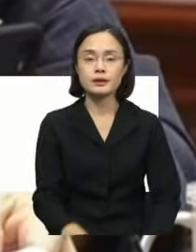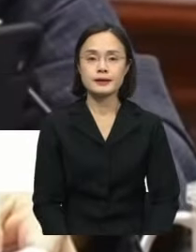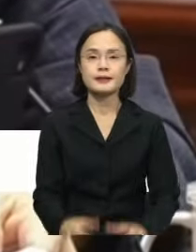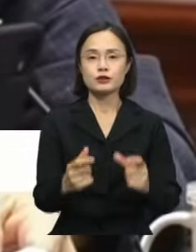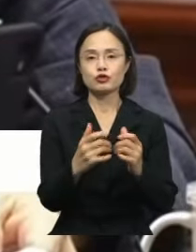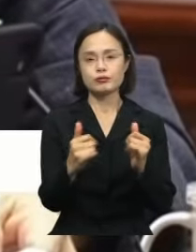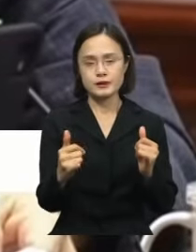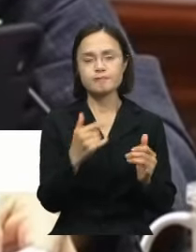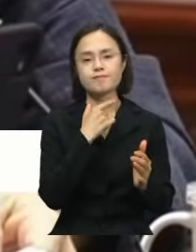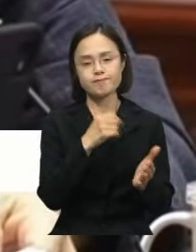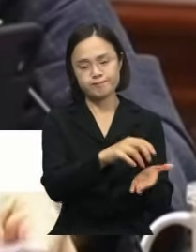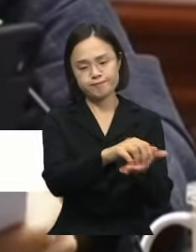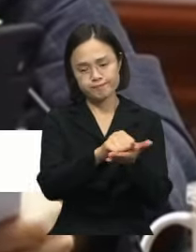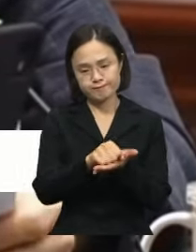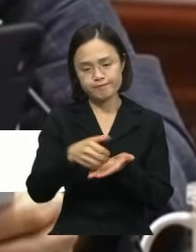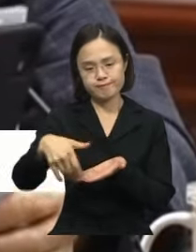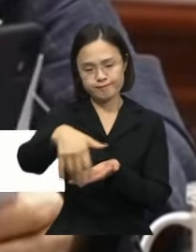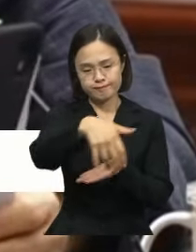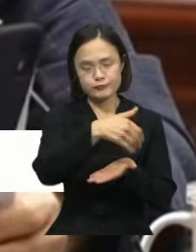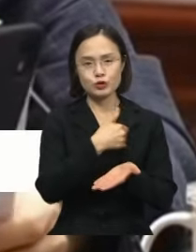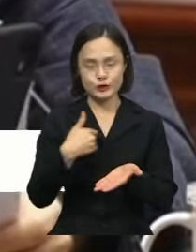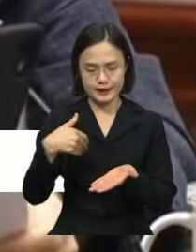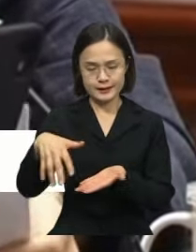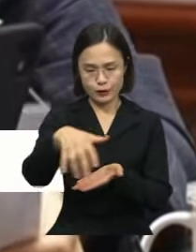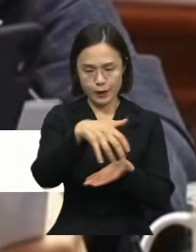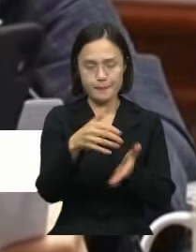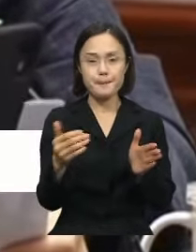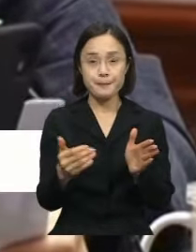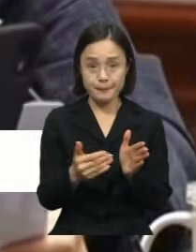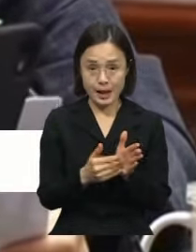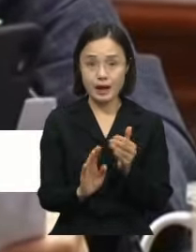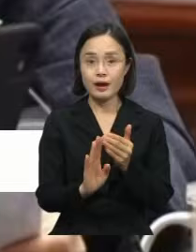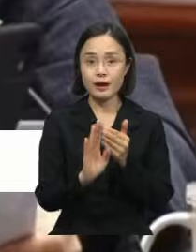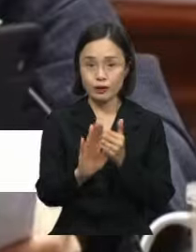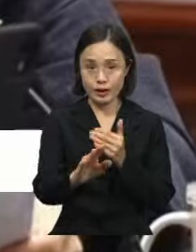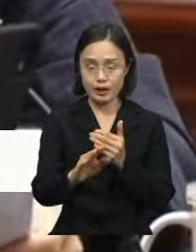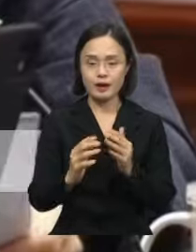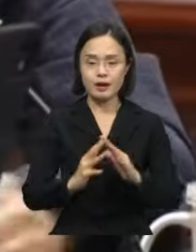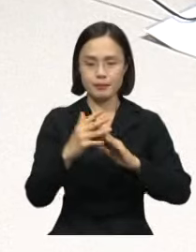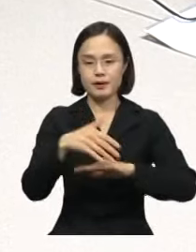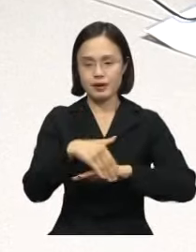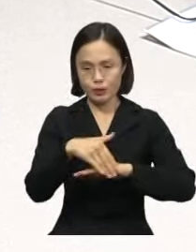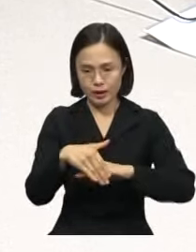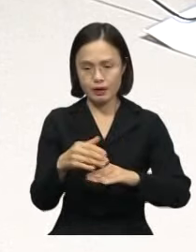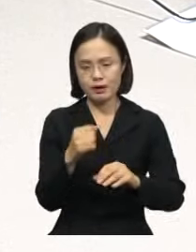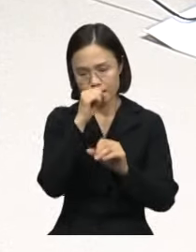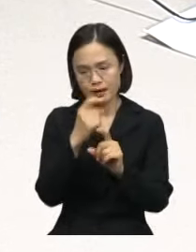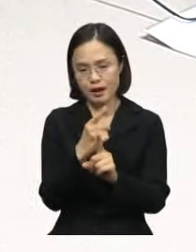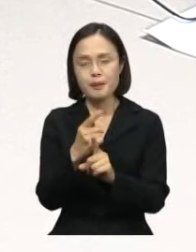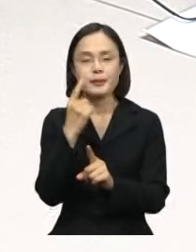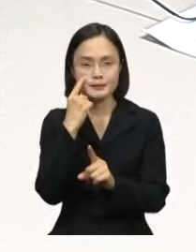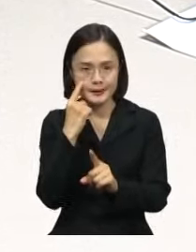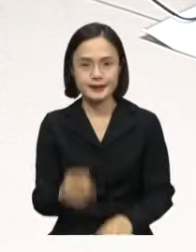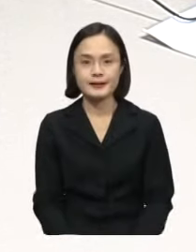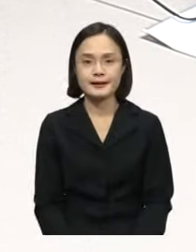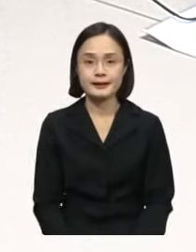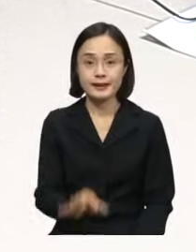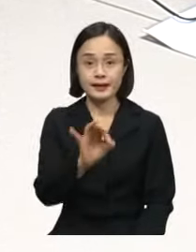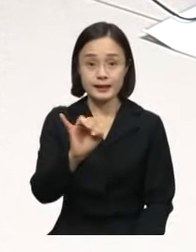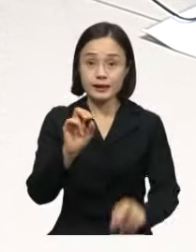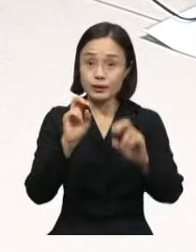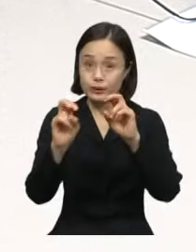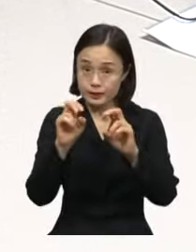주민들의 의견을 충분히 수렴해서 그 개발 계획을 수렴하도록 하겠습니다. 이지스 자산운용은 현재